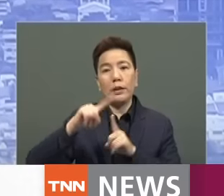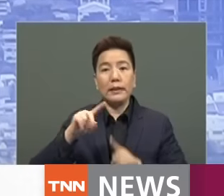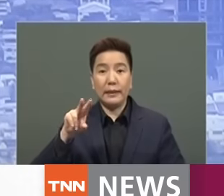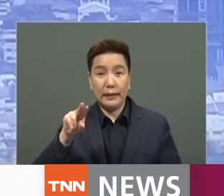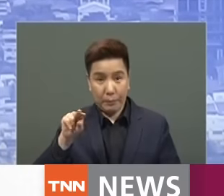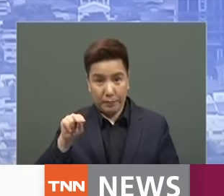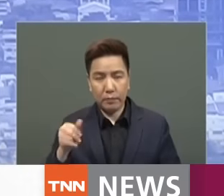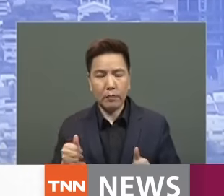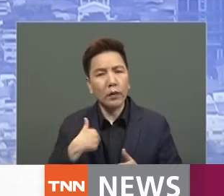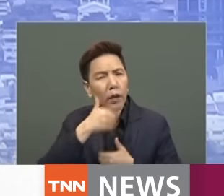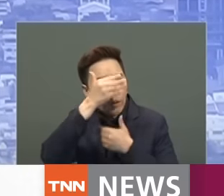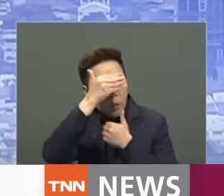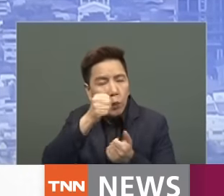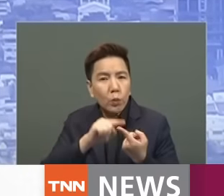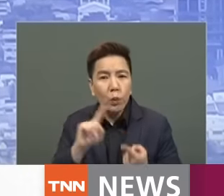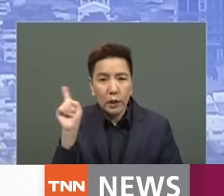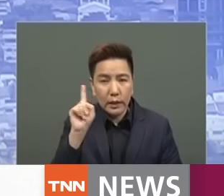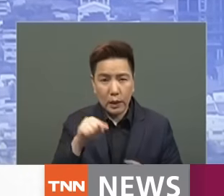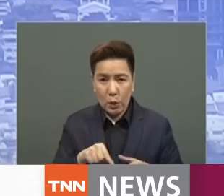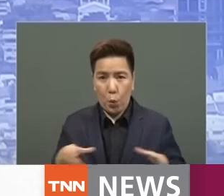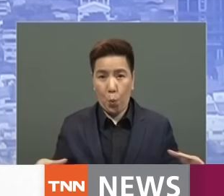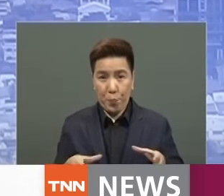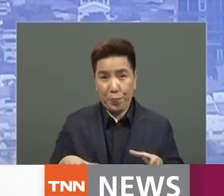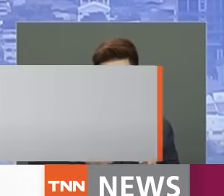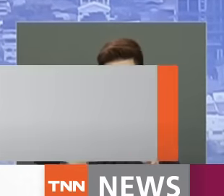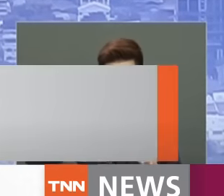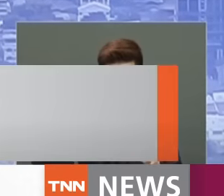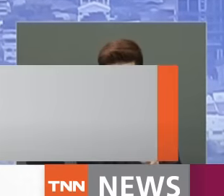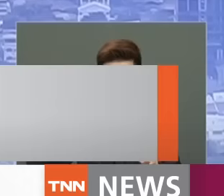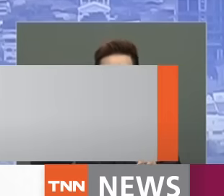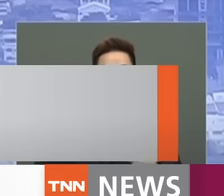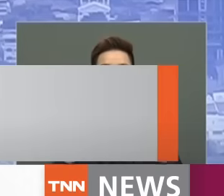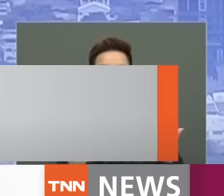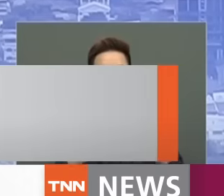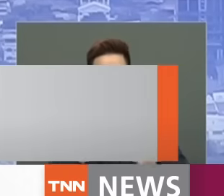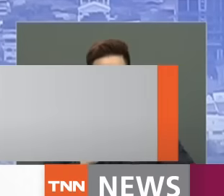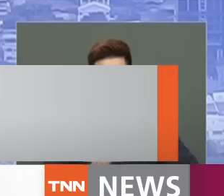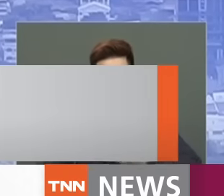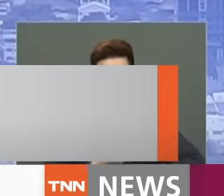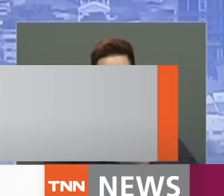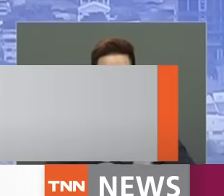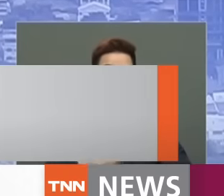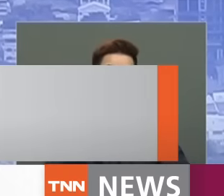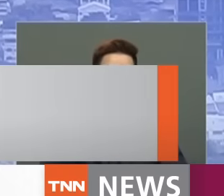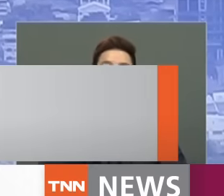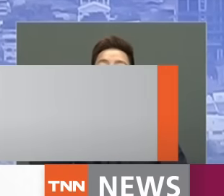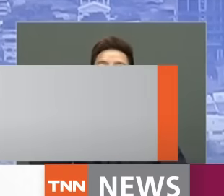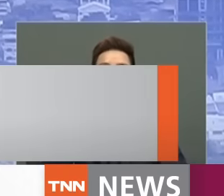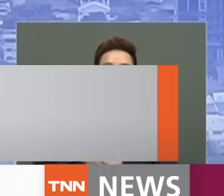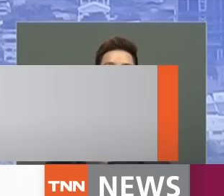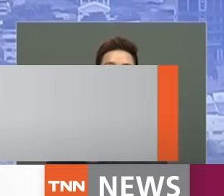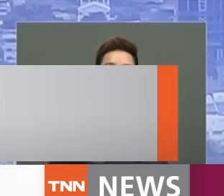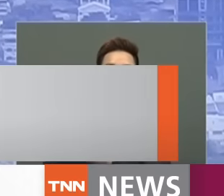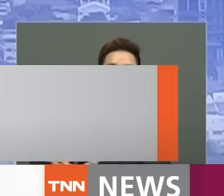สิ่งที่น่าสนใจสำหรับคลัสเตอร์นี้เนี่ยนะคะก็คือด้วยความที่แม่ค้าท่านนี้รับหมูจากราชบุ